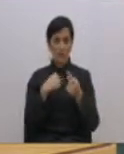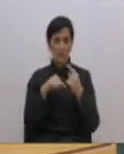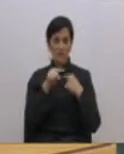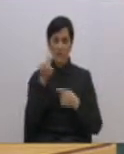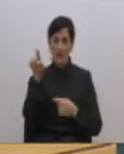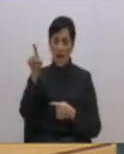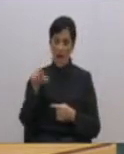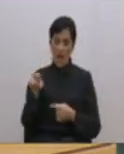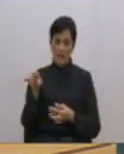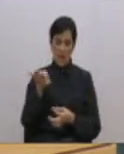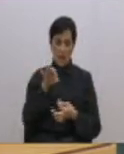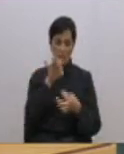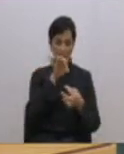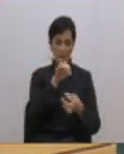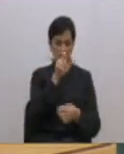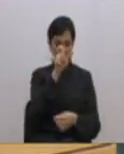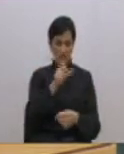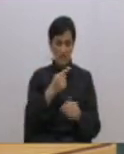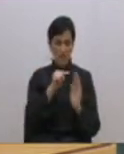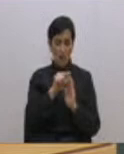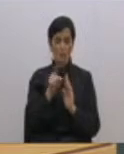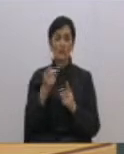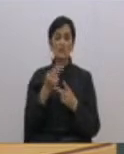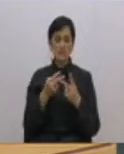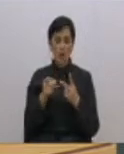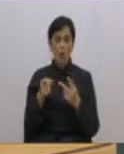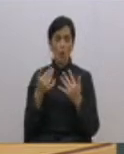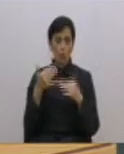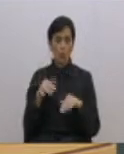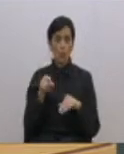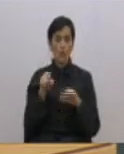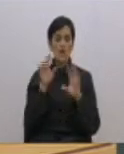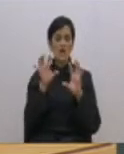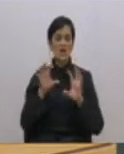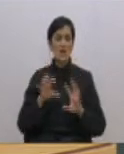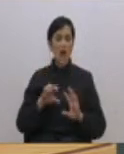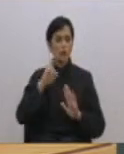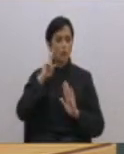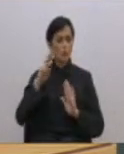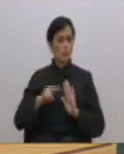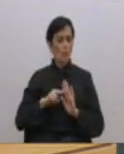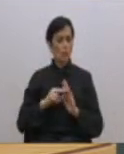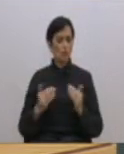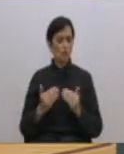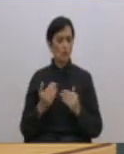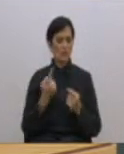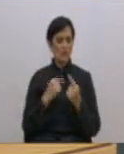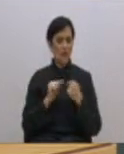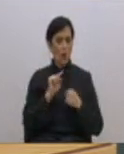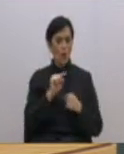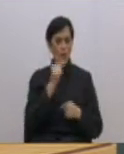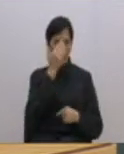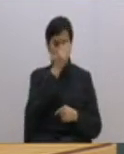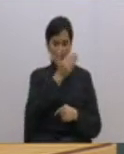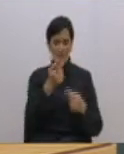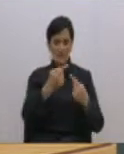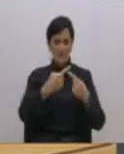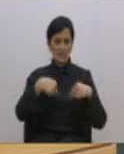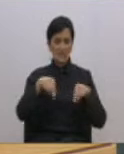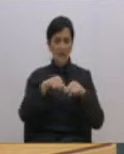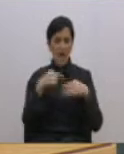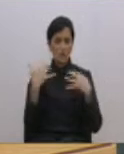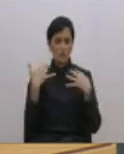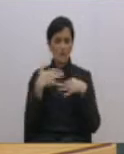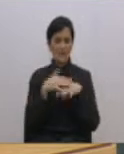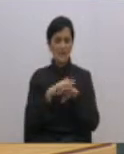ადამიანი, რომელმაც არამარტო სასჯელი მოიხადა, არამედ ის კანონმორჩილ ცხოვრებას დაუბრუნდეს და საზოგადოებაში რეინტეგრაცია